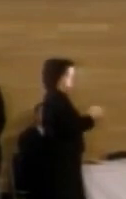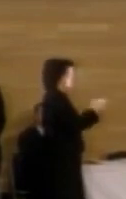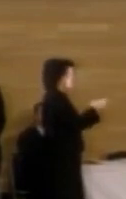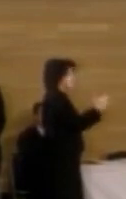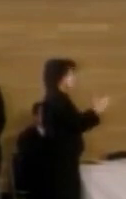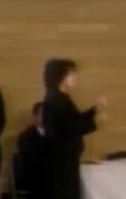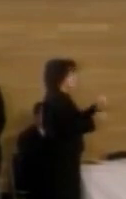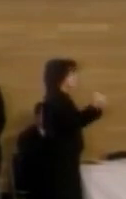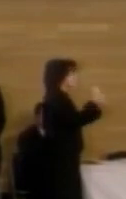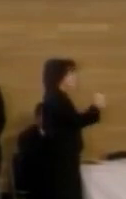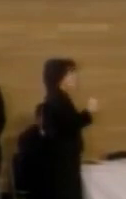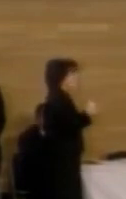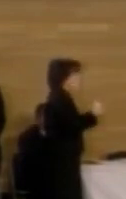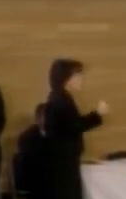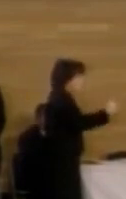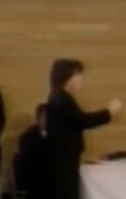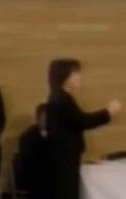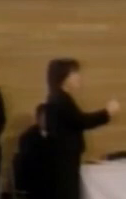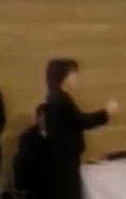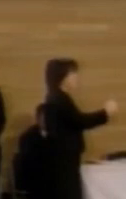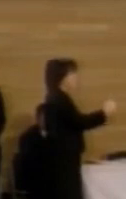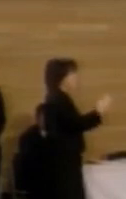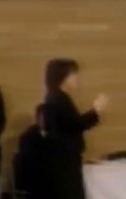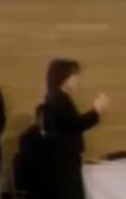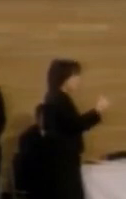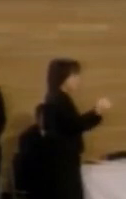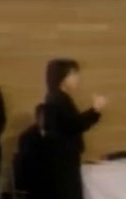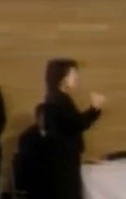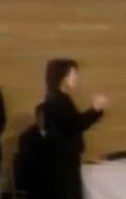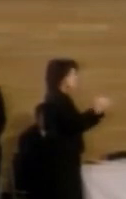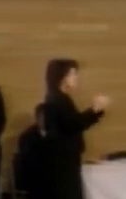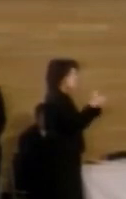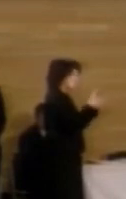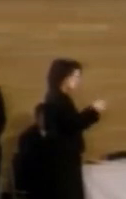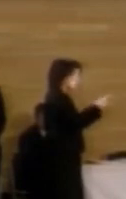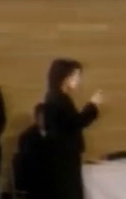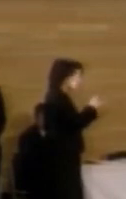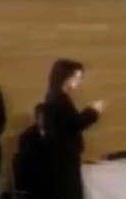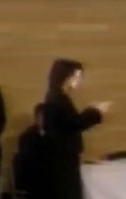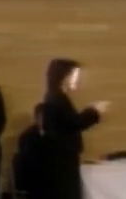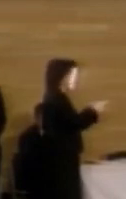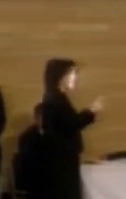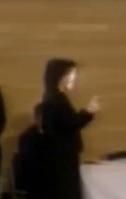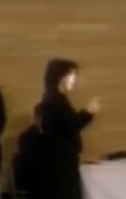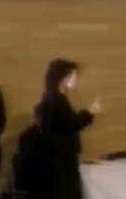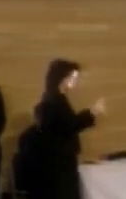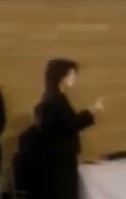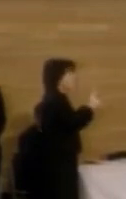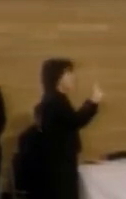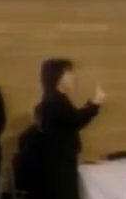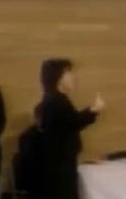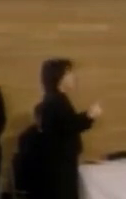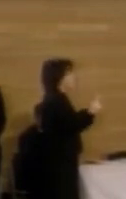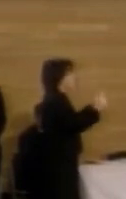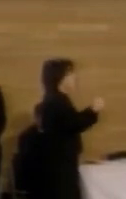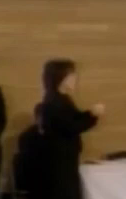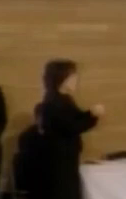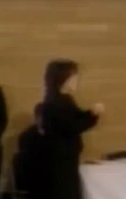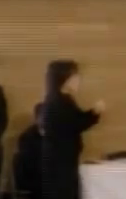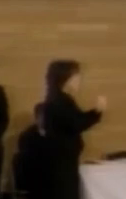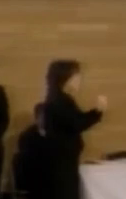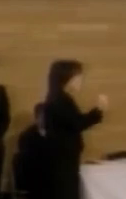み、多くの人たちが少しずつ日常を取り戻しつつあります。しか